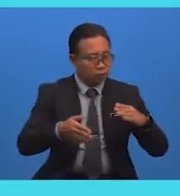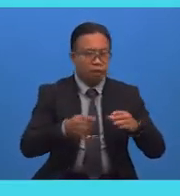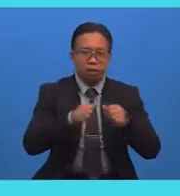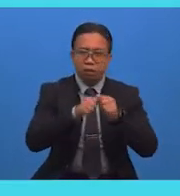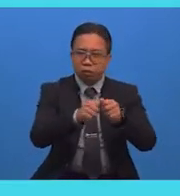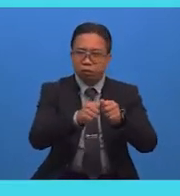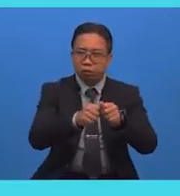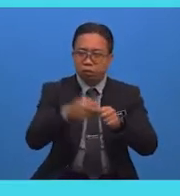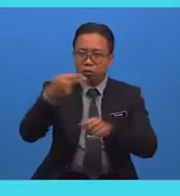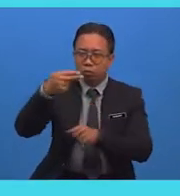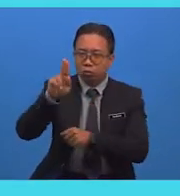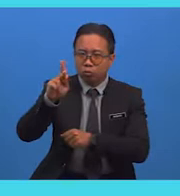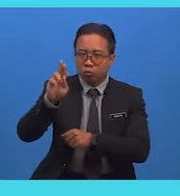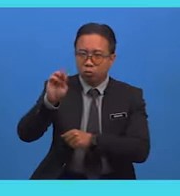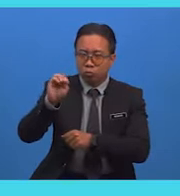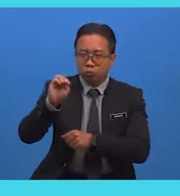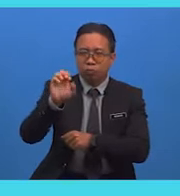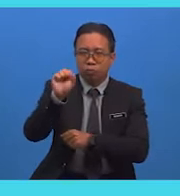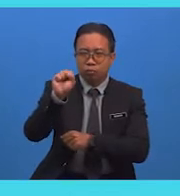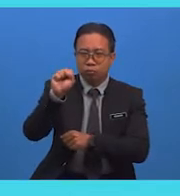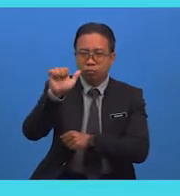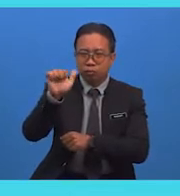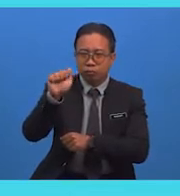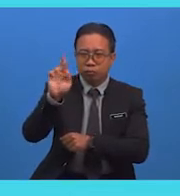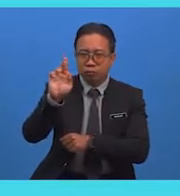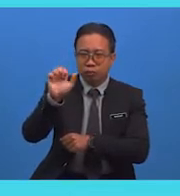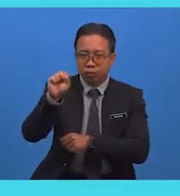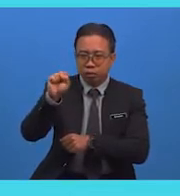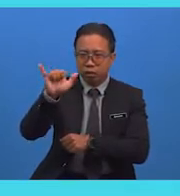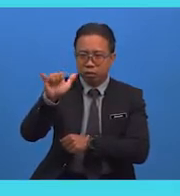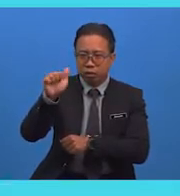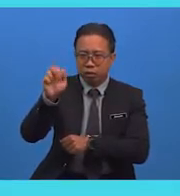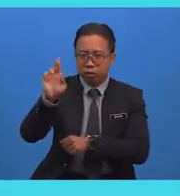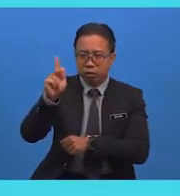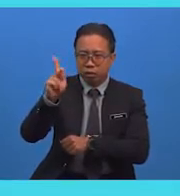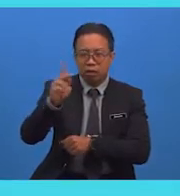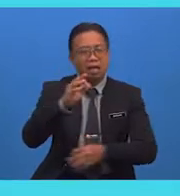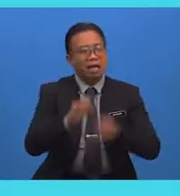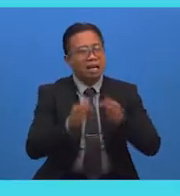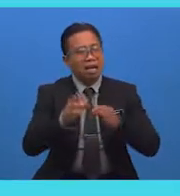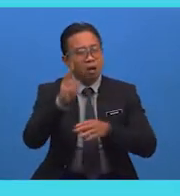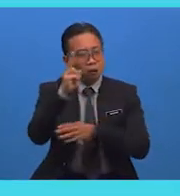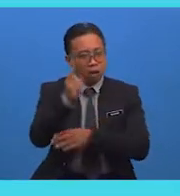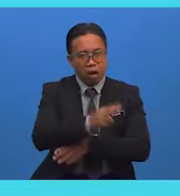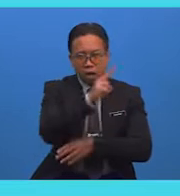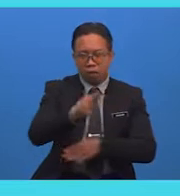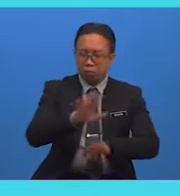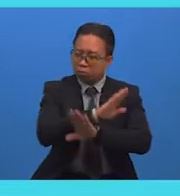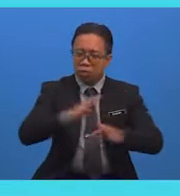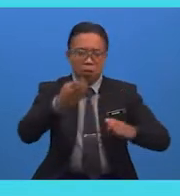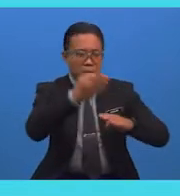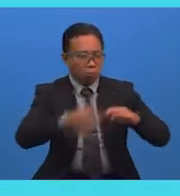syarak seperti daging ternakan yang halal. Manakala makanan yang haram ialah binatang tersebut